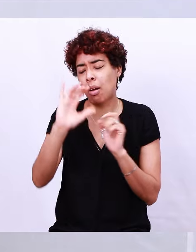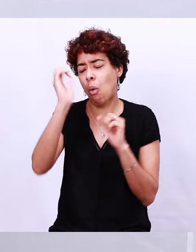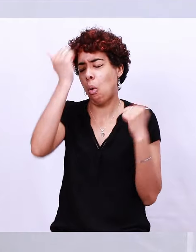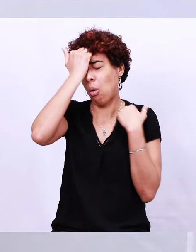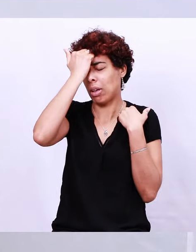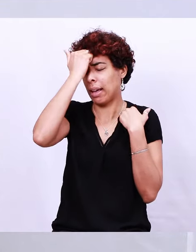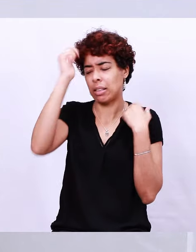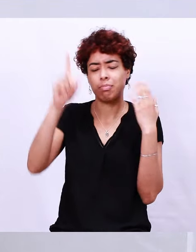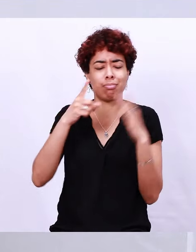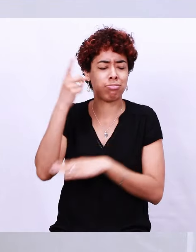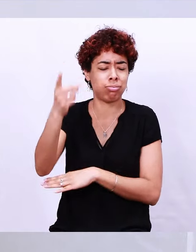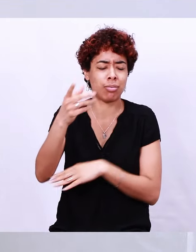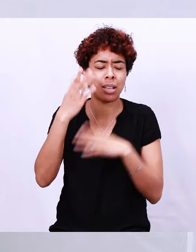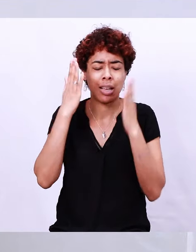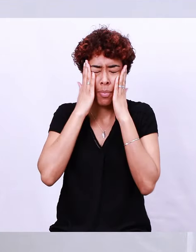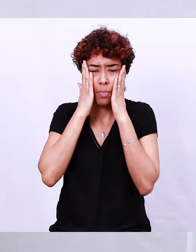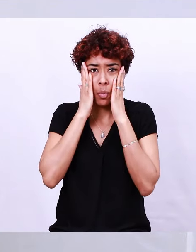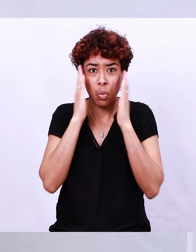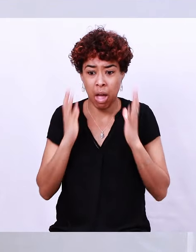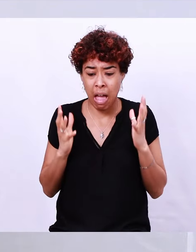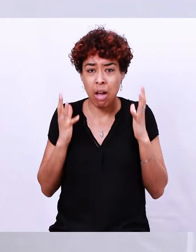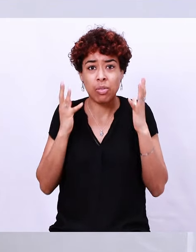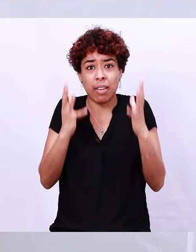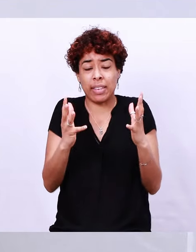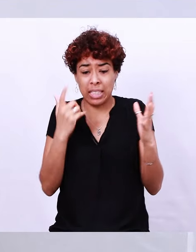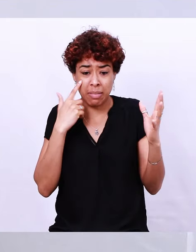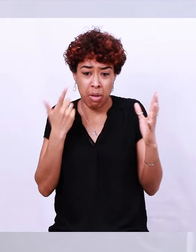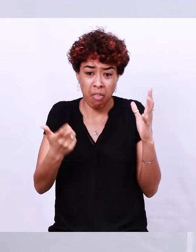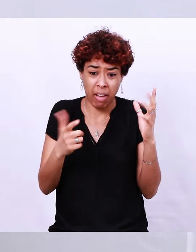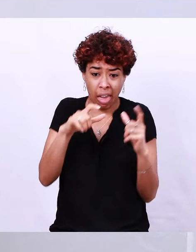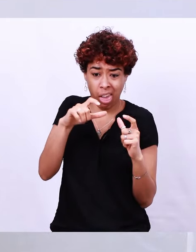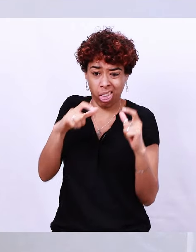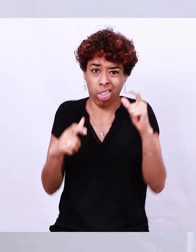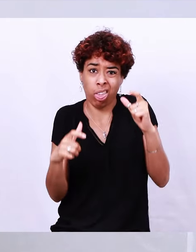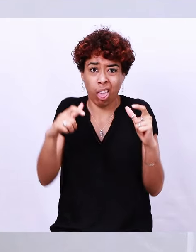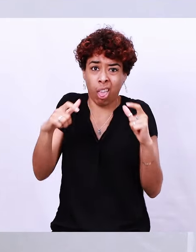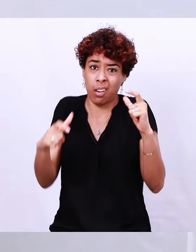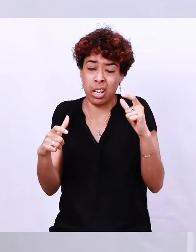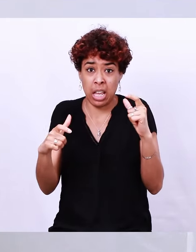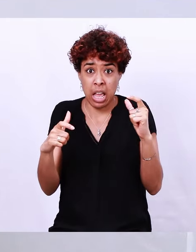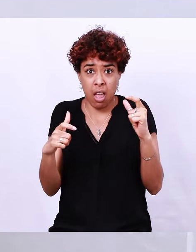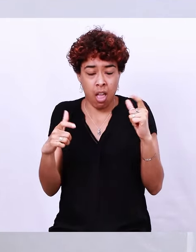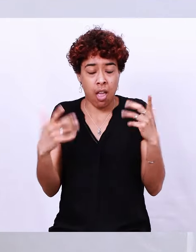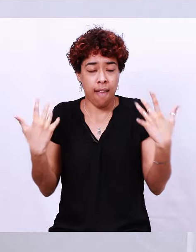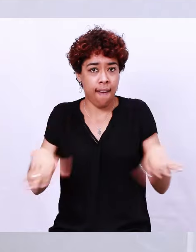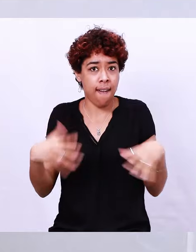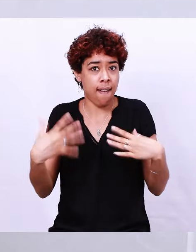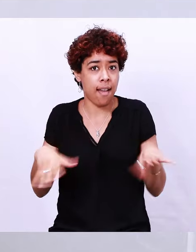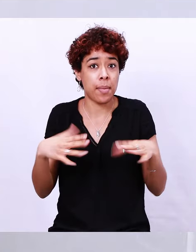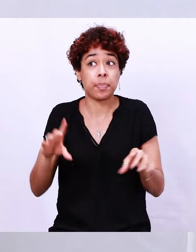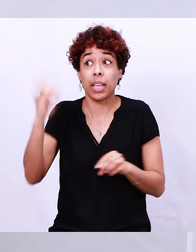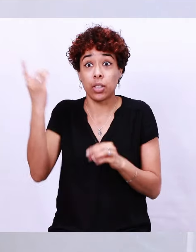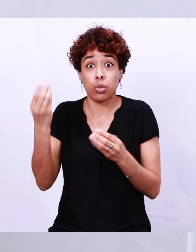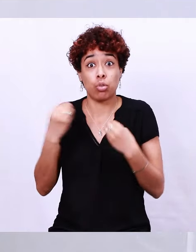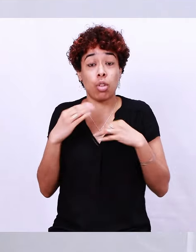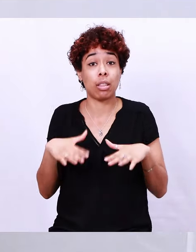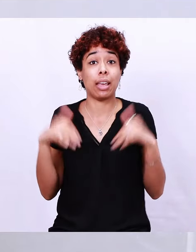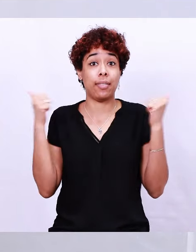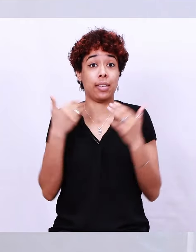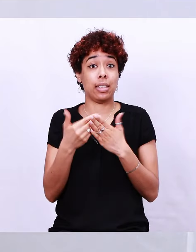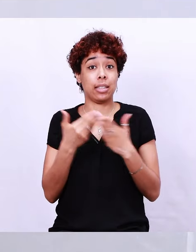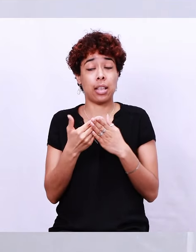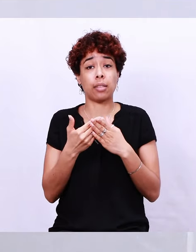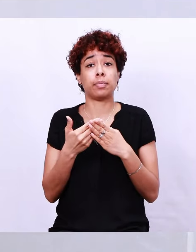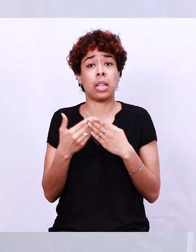parce qu'on a investi dans quelque chose qui est devenu une ruine et ça nous coûte cher et Dieu veut nous faire éviter ce genre de d'écueil on a des